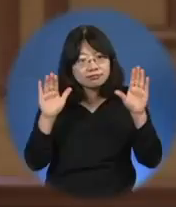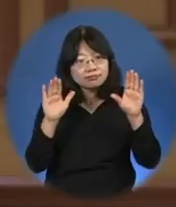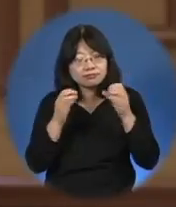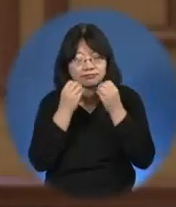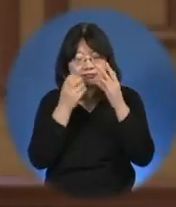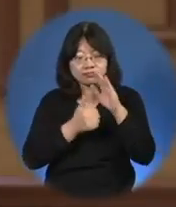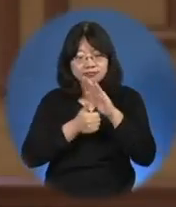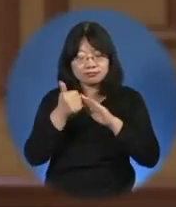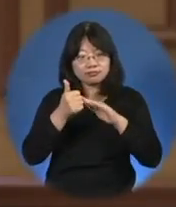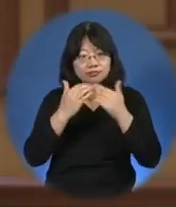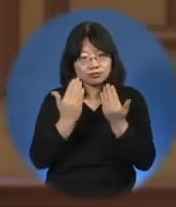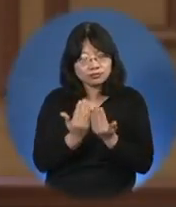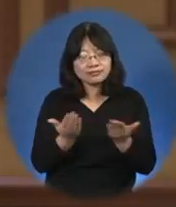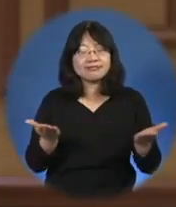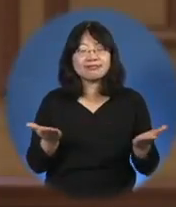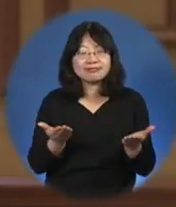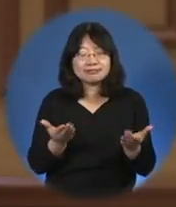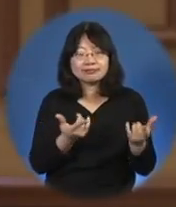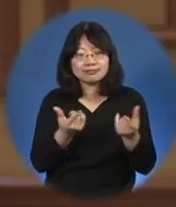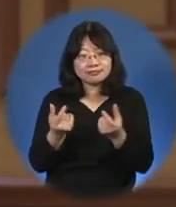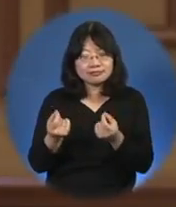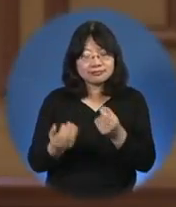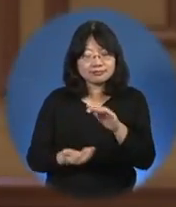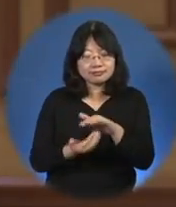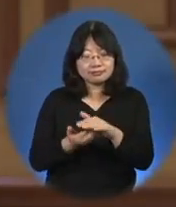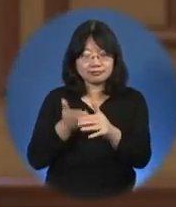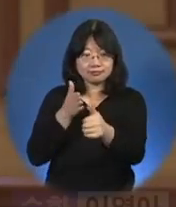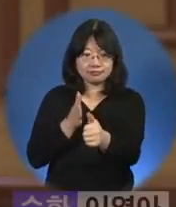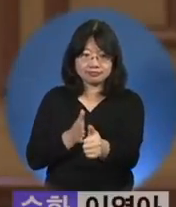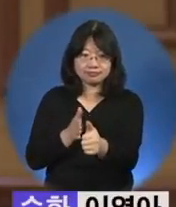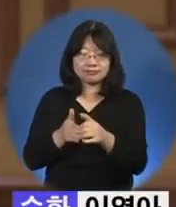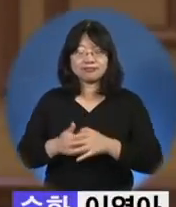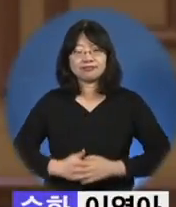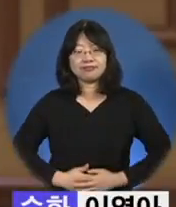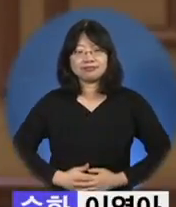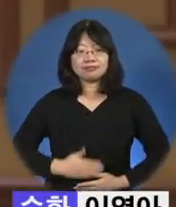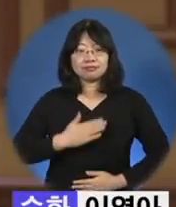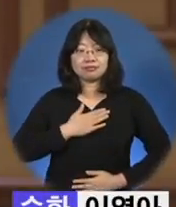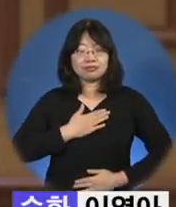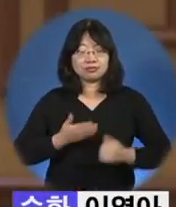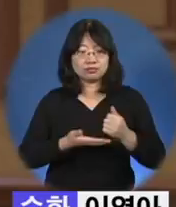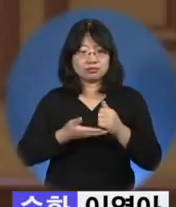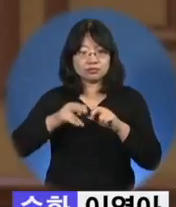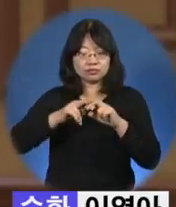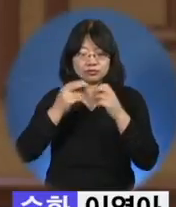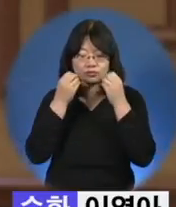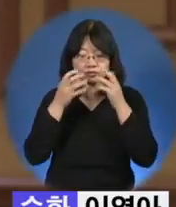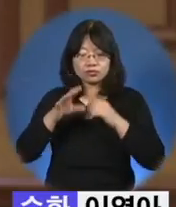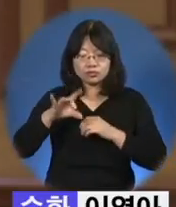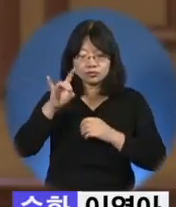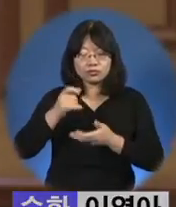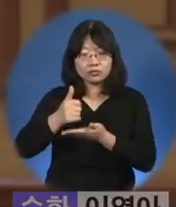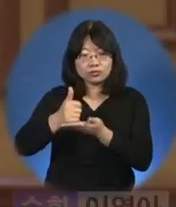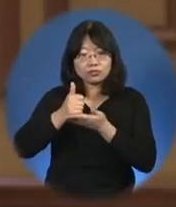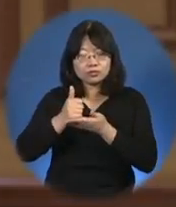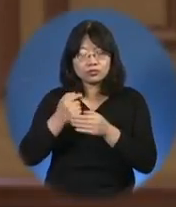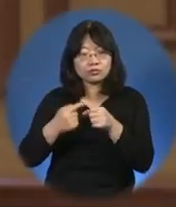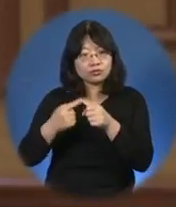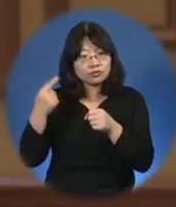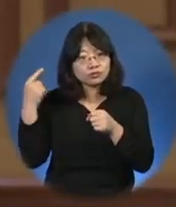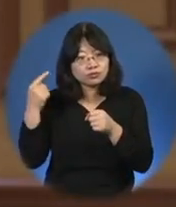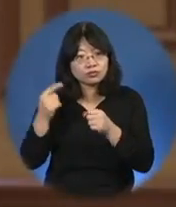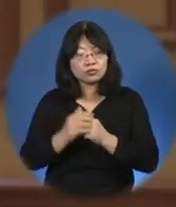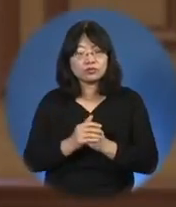새해 소망하시는 모든 일들 다들 이루어지시기 바라겠습니다. 저희 초대석 새해 첫 손님은요. 지난해